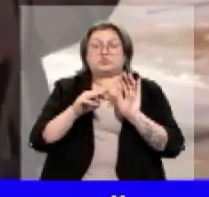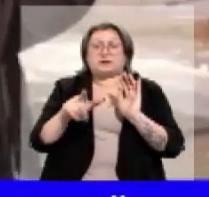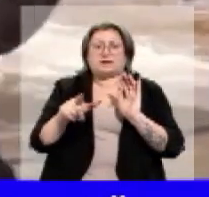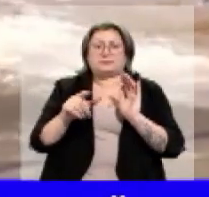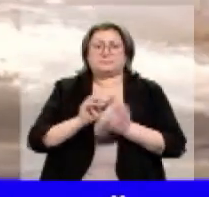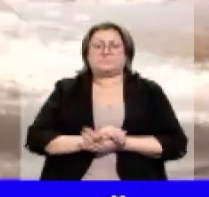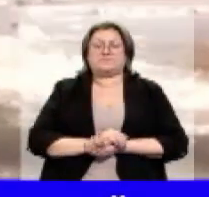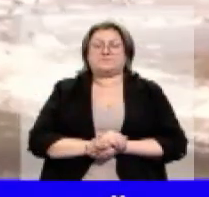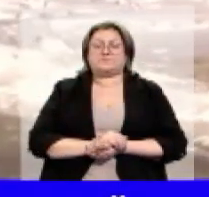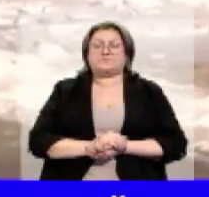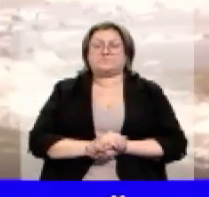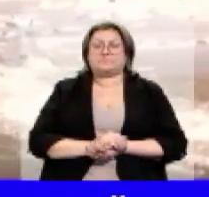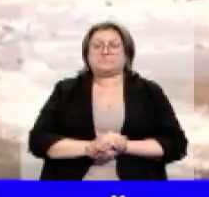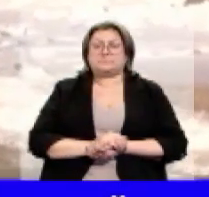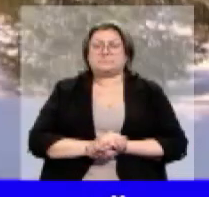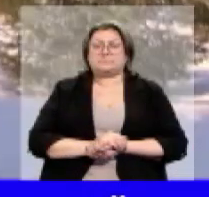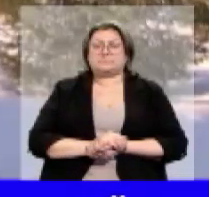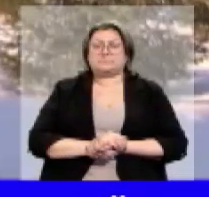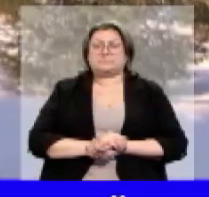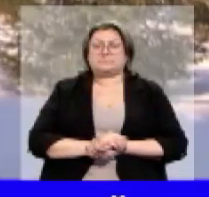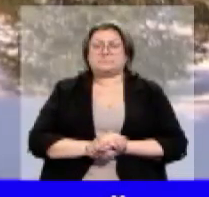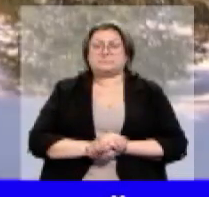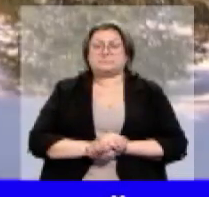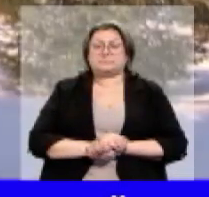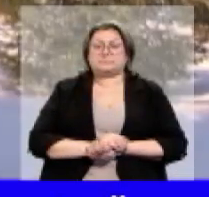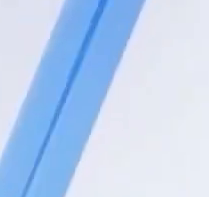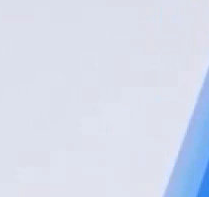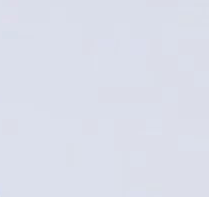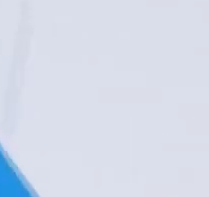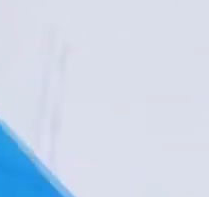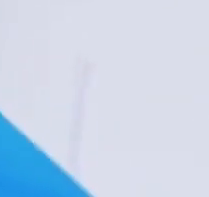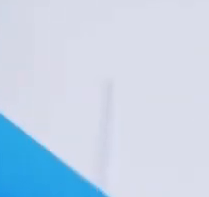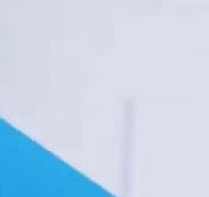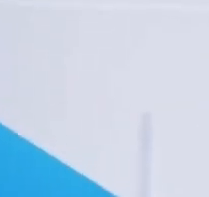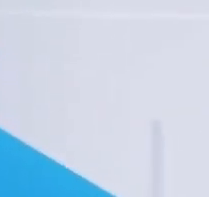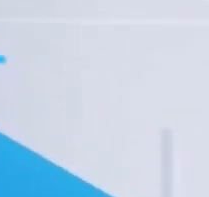тенге. Ламажина Манкельдинова, Алексей Руденко, телеканал «Кустанай».